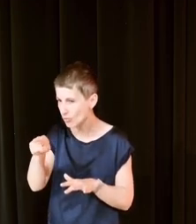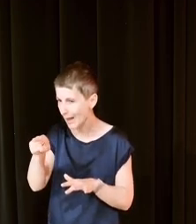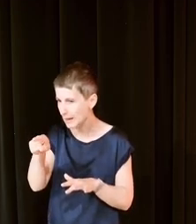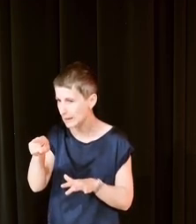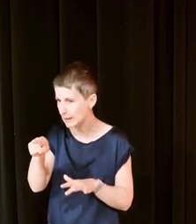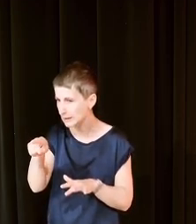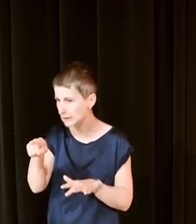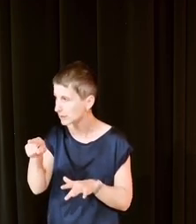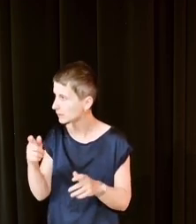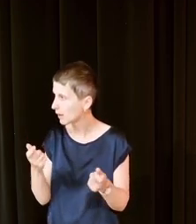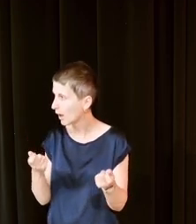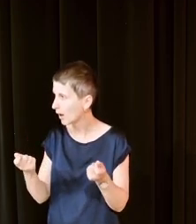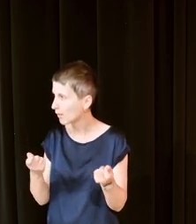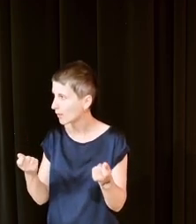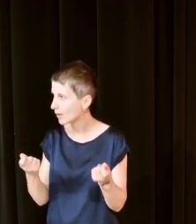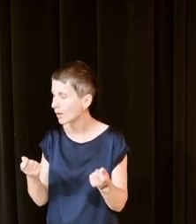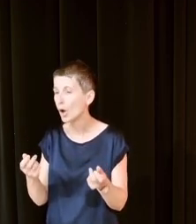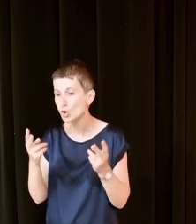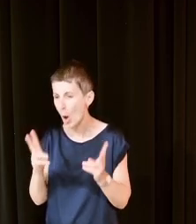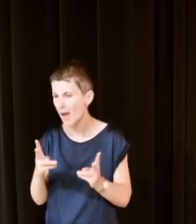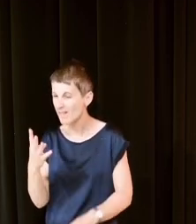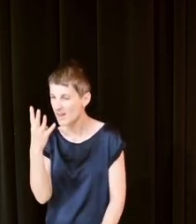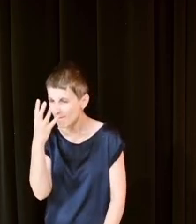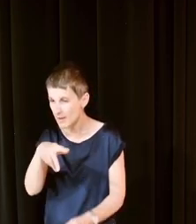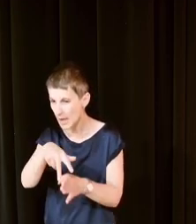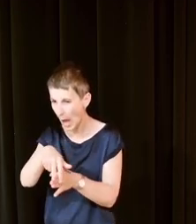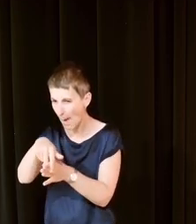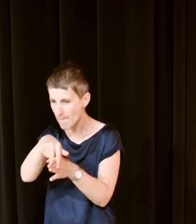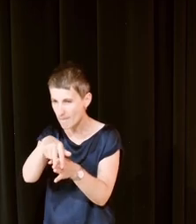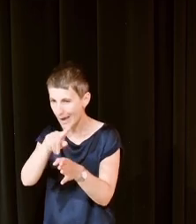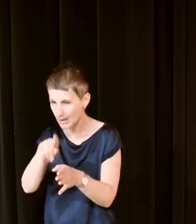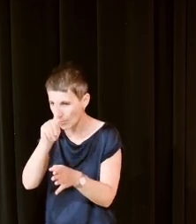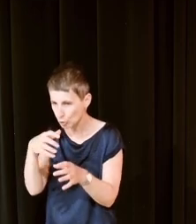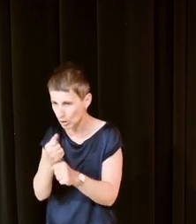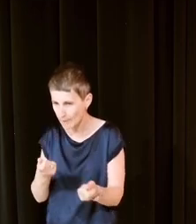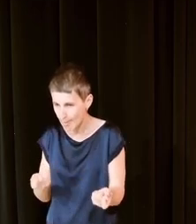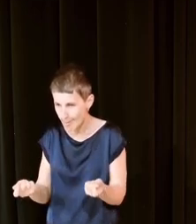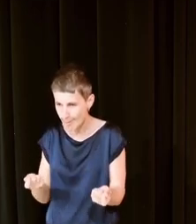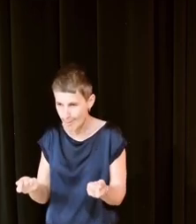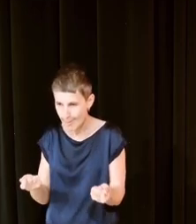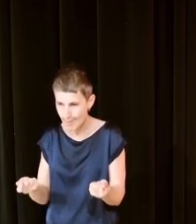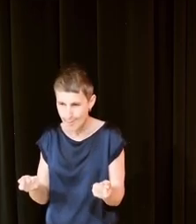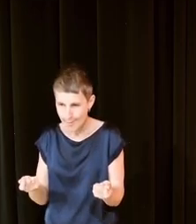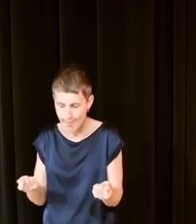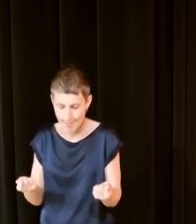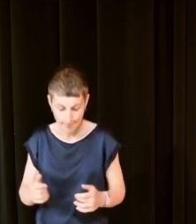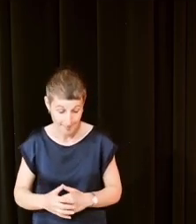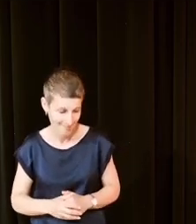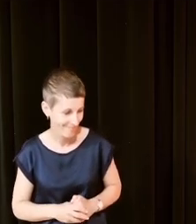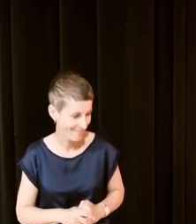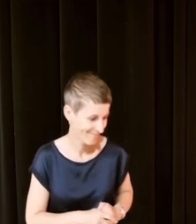dieser Wagenlenker hat 4 Pferde vor sich, die er zu lenken hat. Fällt Ihnen was auf?